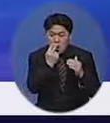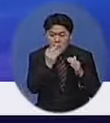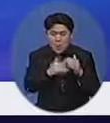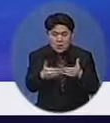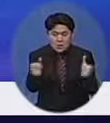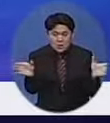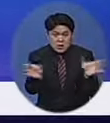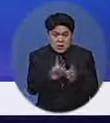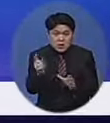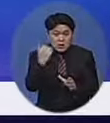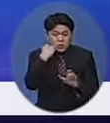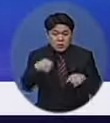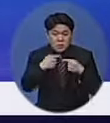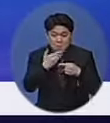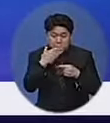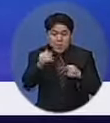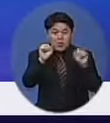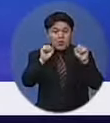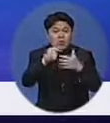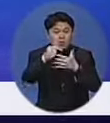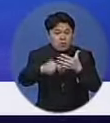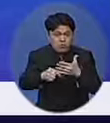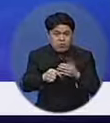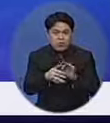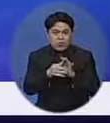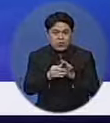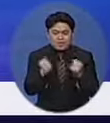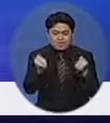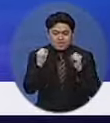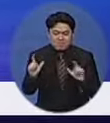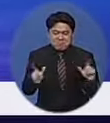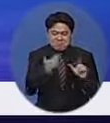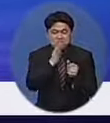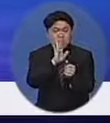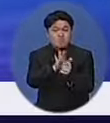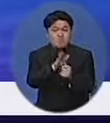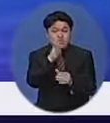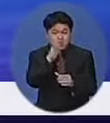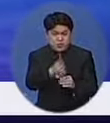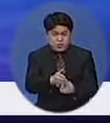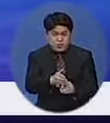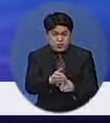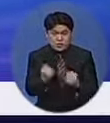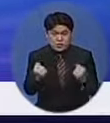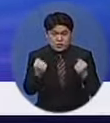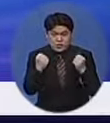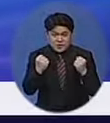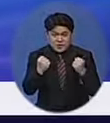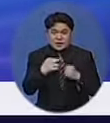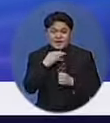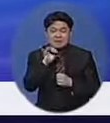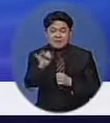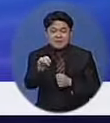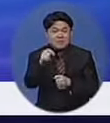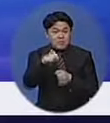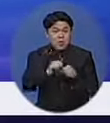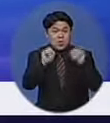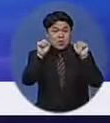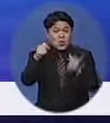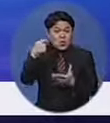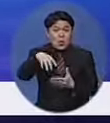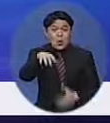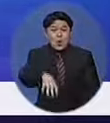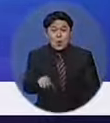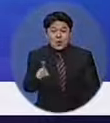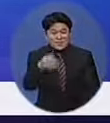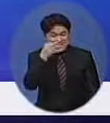있는 운동 프로그램으로 건강한 노후를 보낼 수 있도록 돕고 있는데요. 건강한 100세 맞이를 위한 운동교실